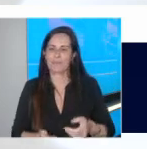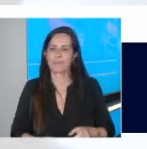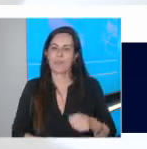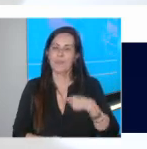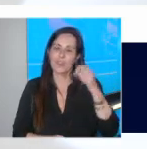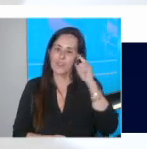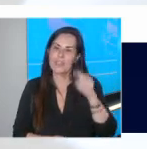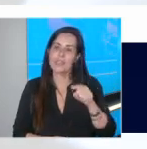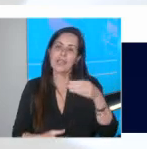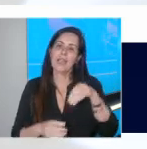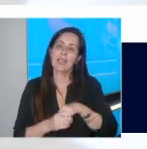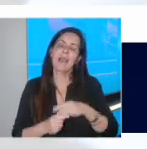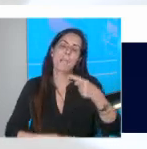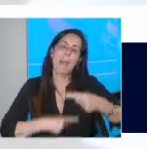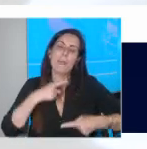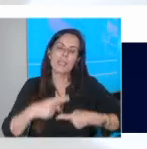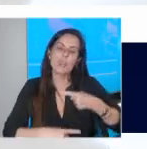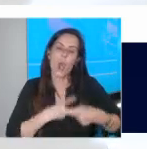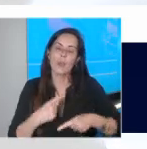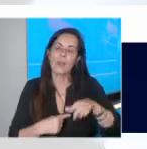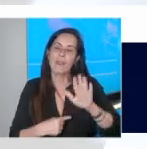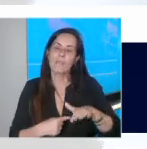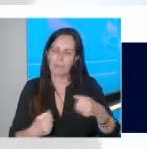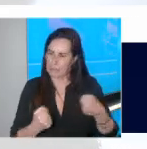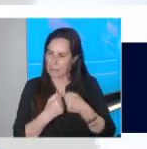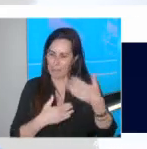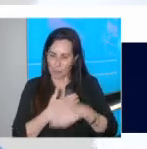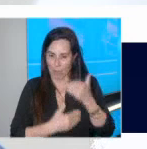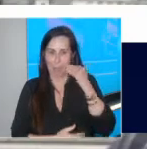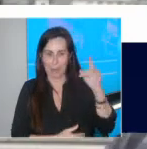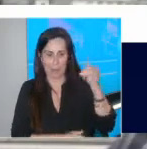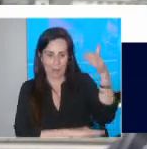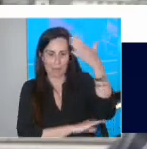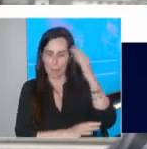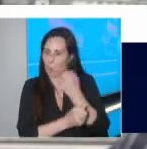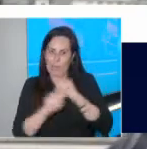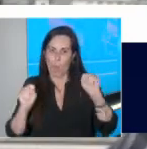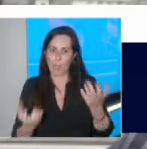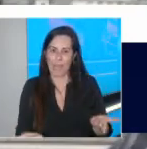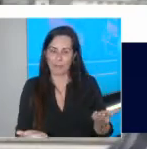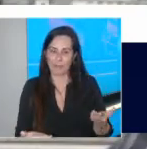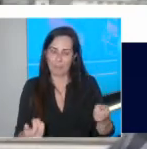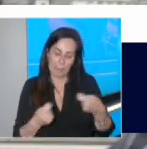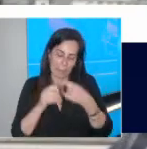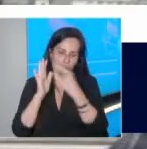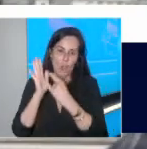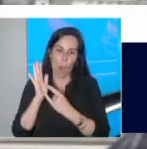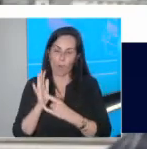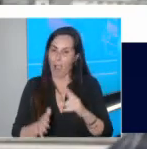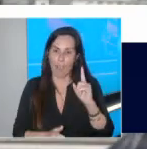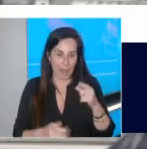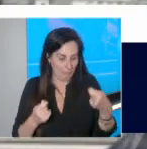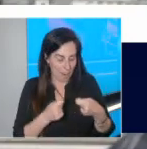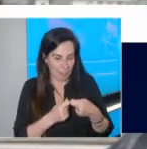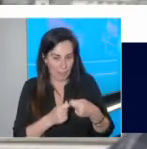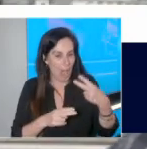ואני חושב שזה חלק מהמסורת, וגם חלק מהסתירה, כי בסוף ארצות הברית היא כן מדינה מאוד חילונית גם, מבחינת החוק, אבל